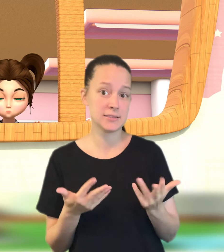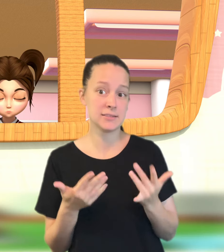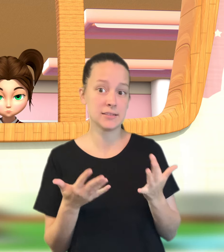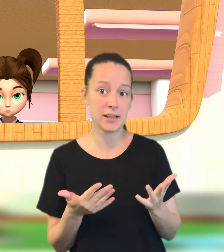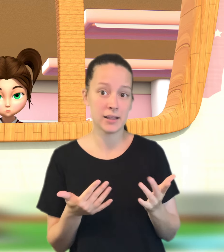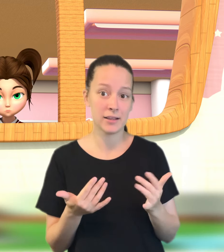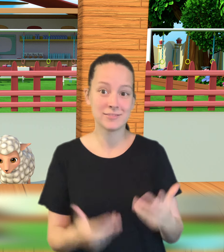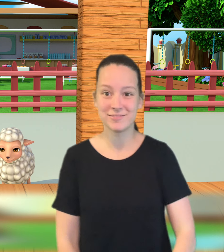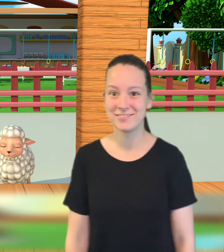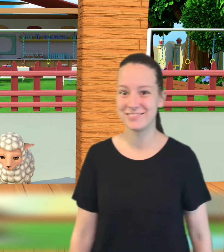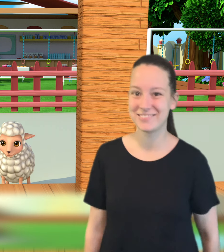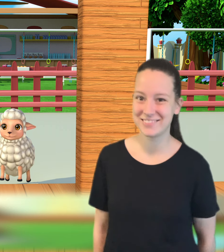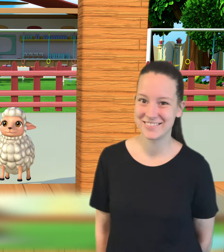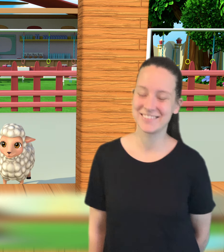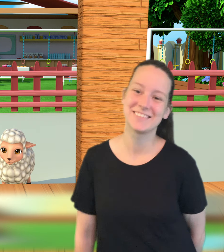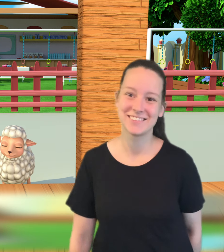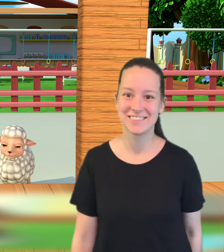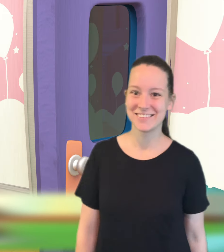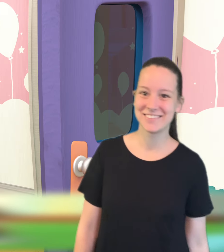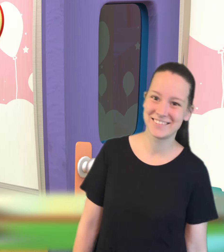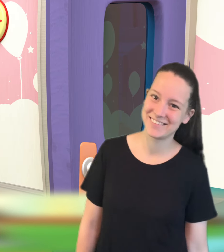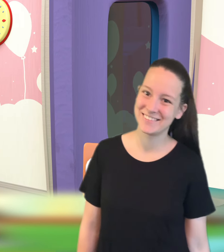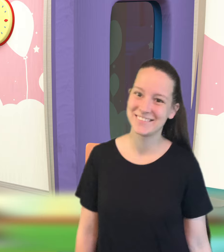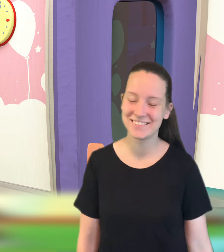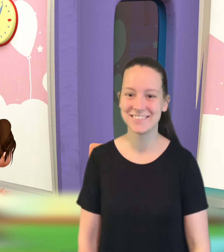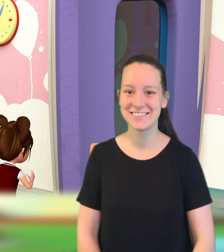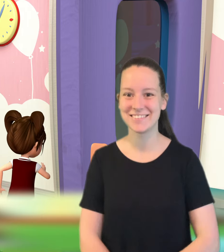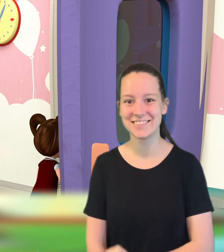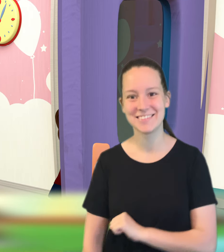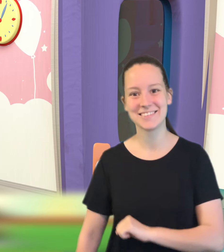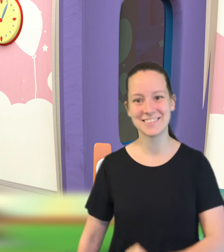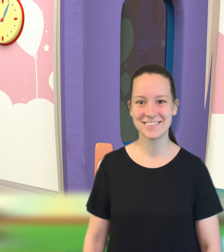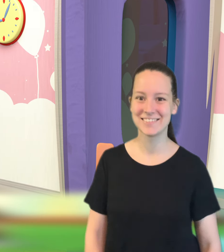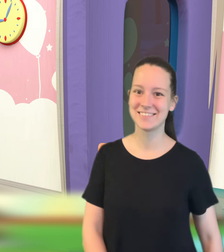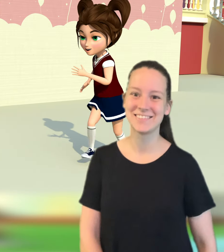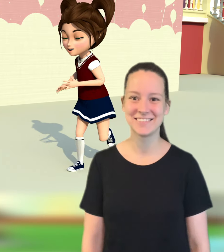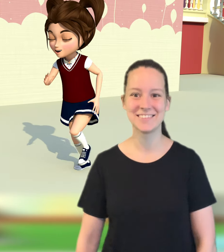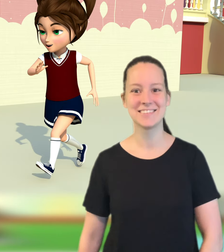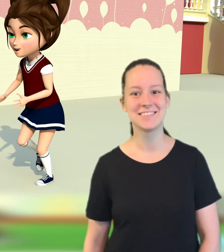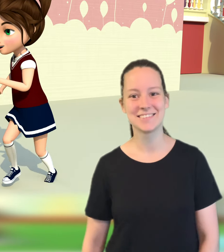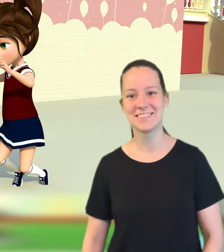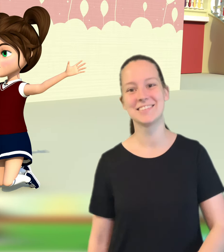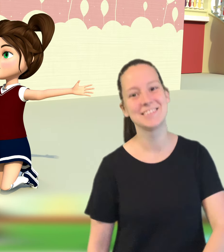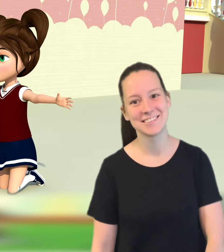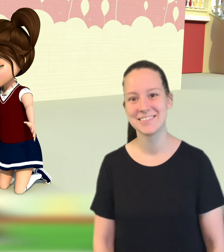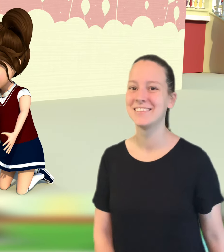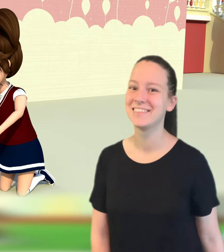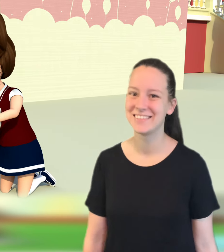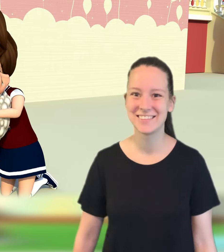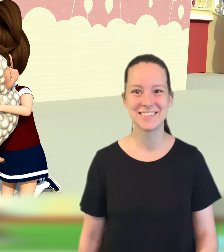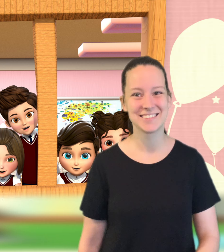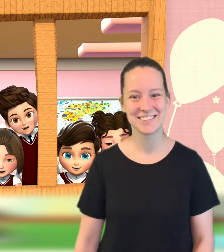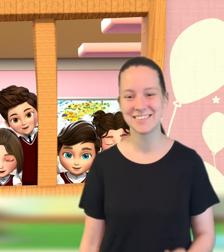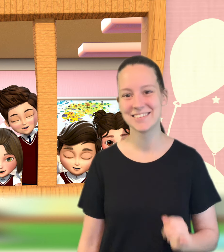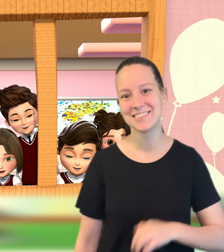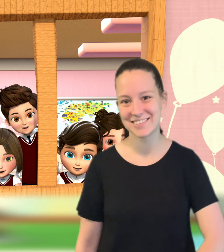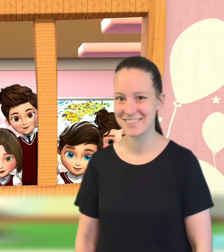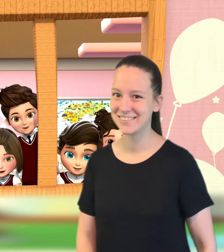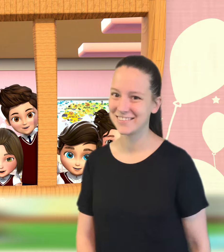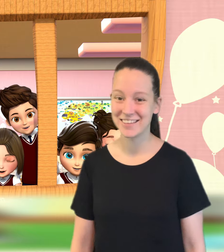たメリーさんは困って困って困ってメリさんはしくしく